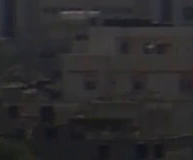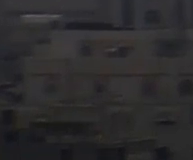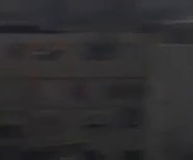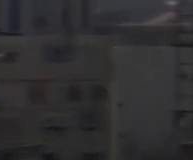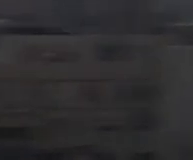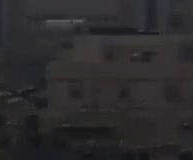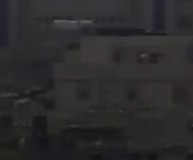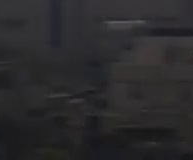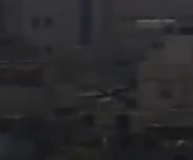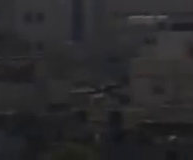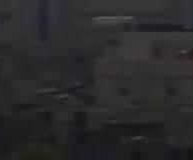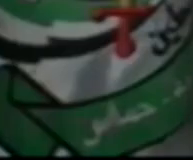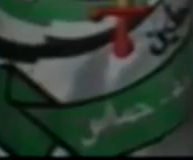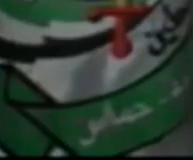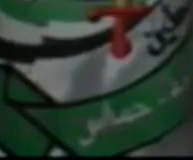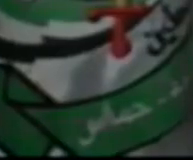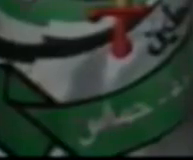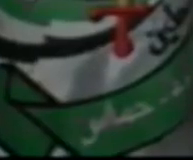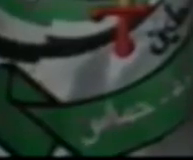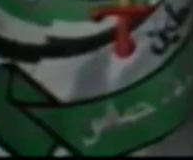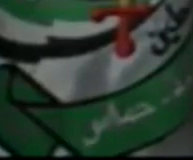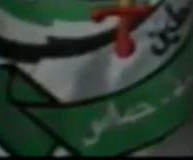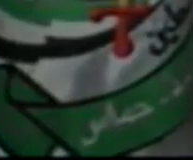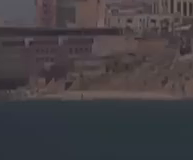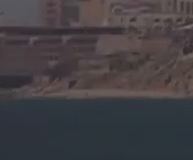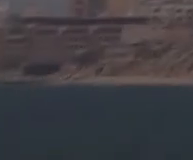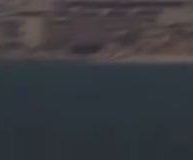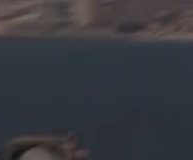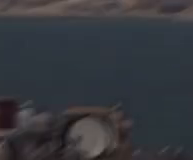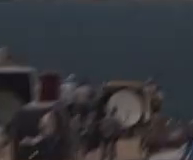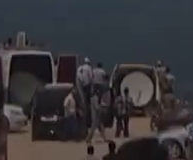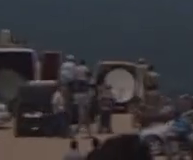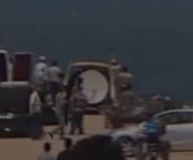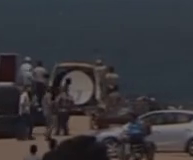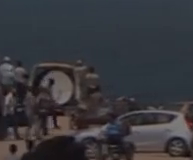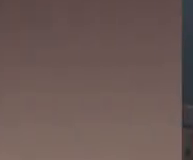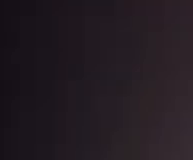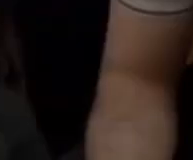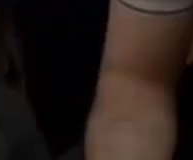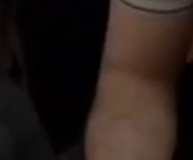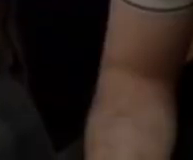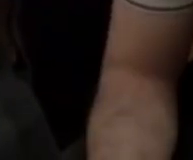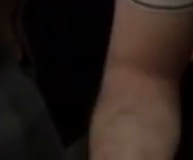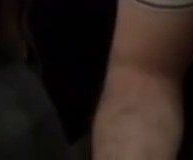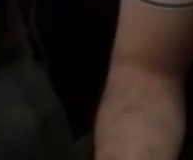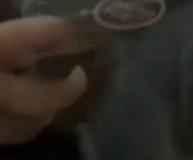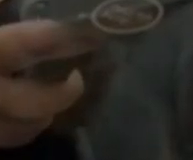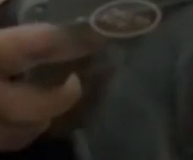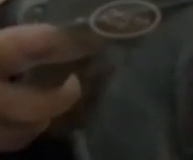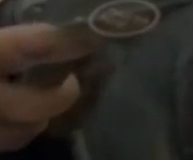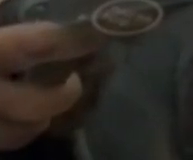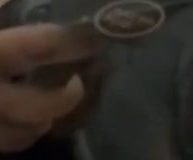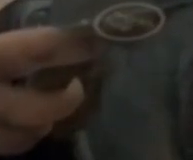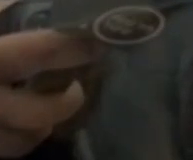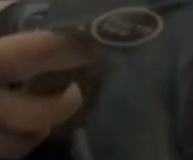את המסר. מוקמה מנעת להחתלל מתסביט קוואד אשתיבק ג'דידה. מה קרה מאחורי הקלעים? אין